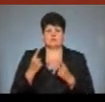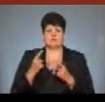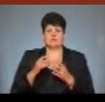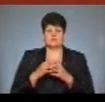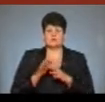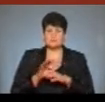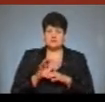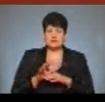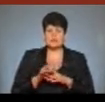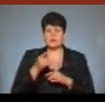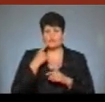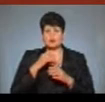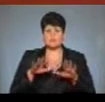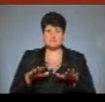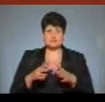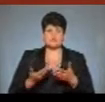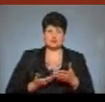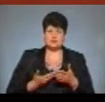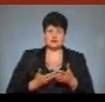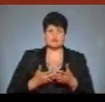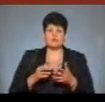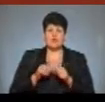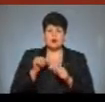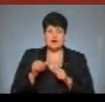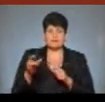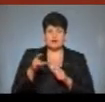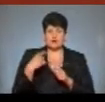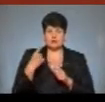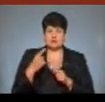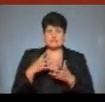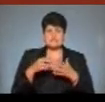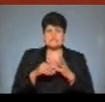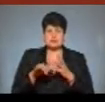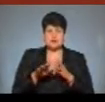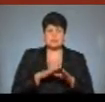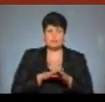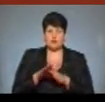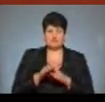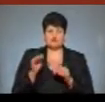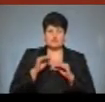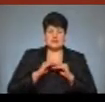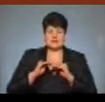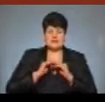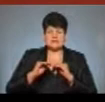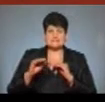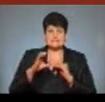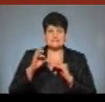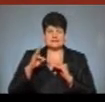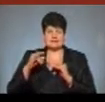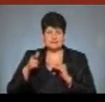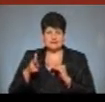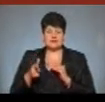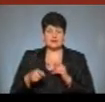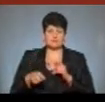за повідомленням місцевих жителів, у соцмережах у травні в окремих районах області земля була повністю вкрита шаром криги та снігу, що випали під час